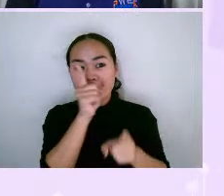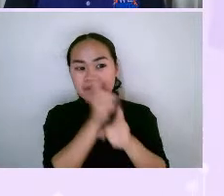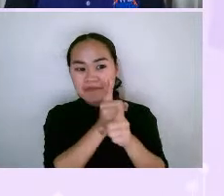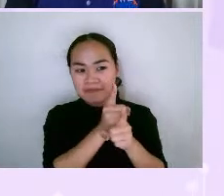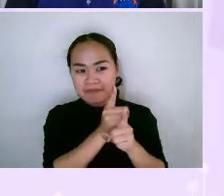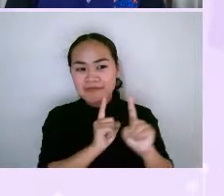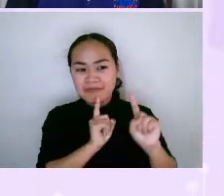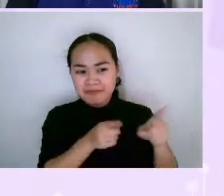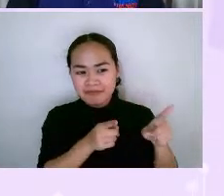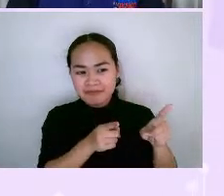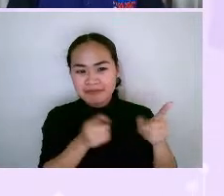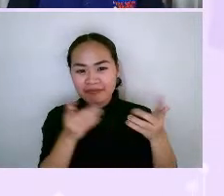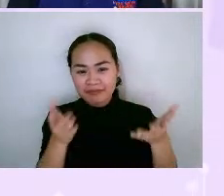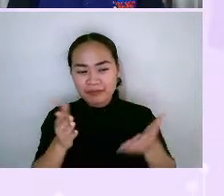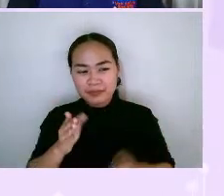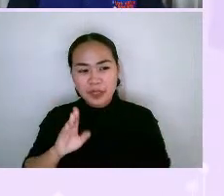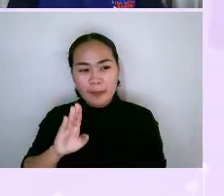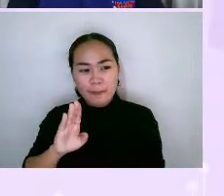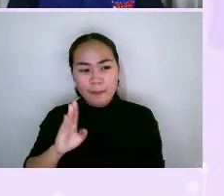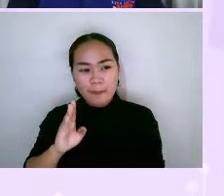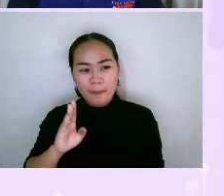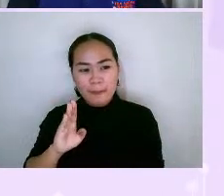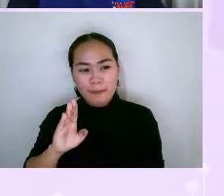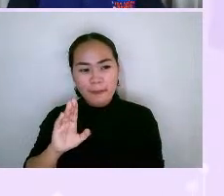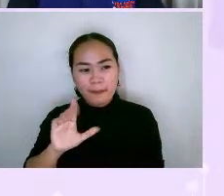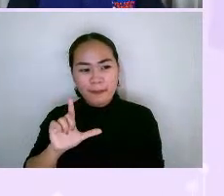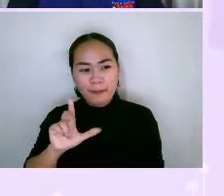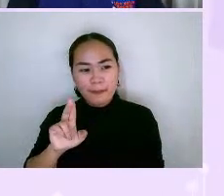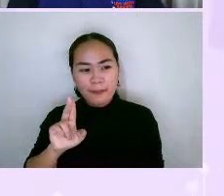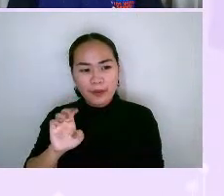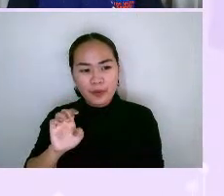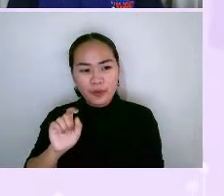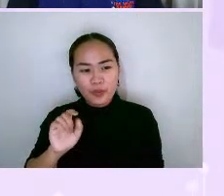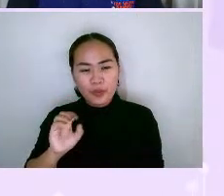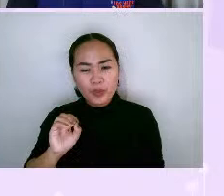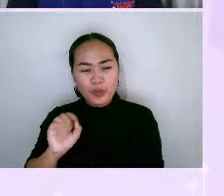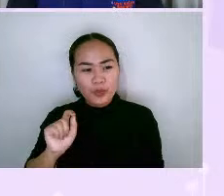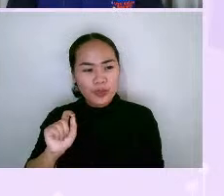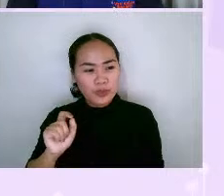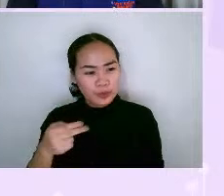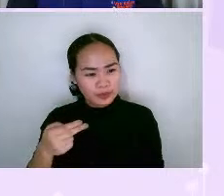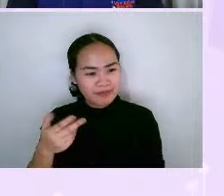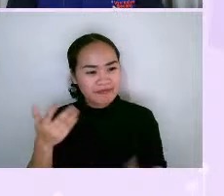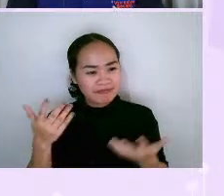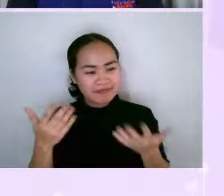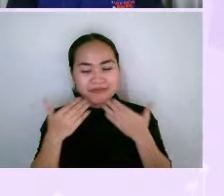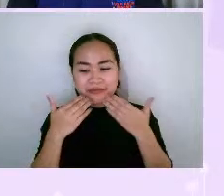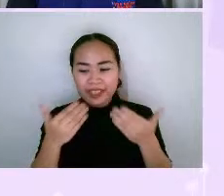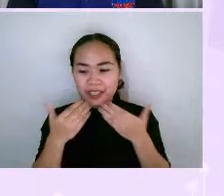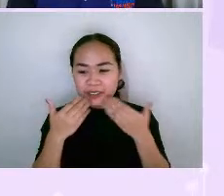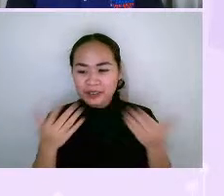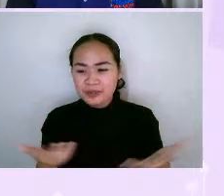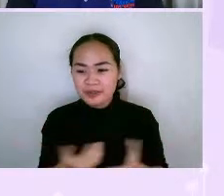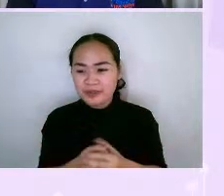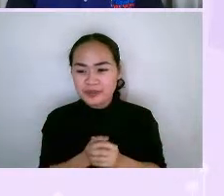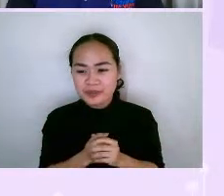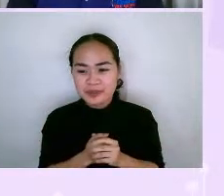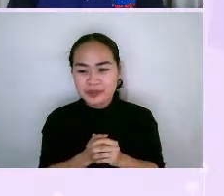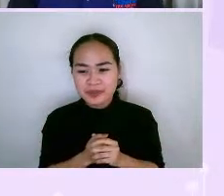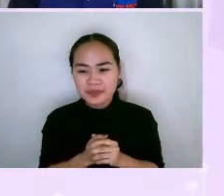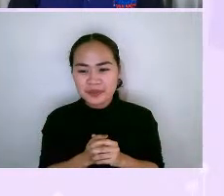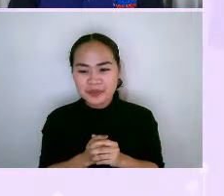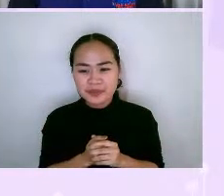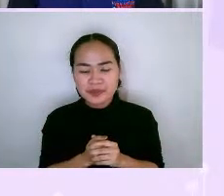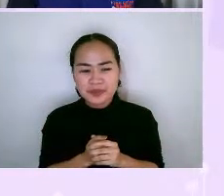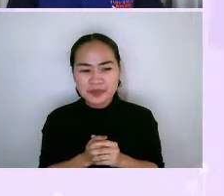ay Bluetooth. Ayan. Thank you very much po sa pagsali at ang mga... Para mas exciting po, no,